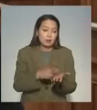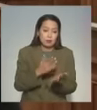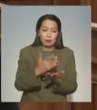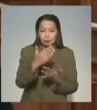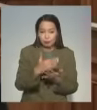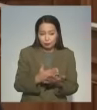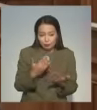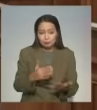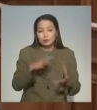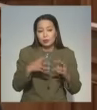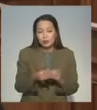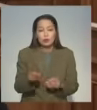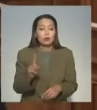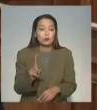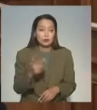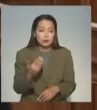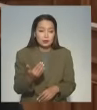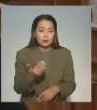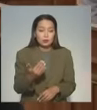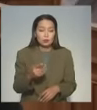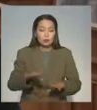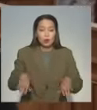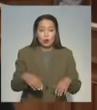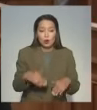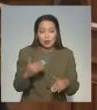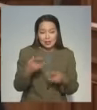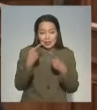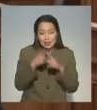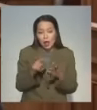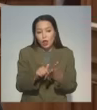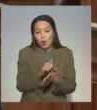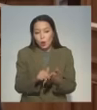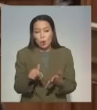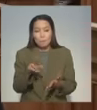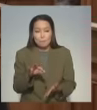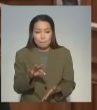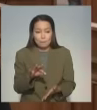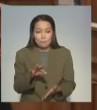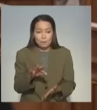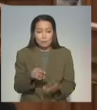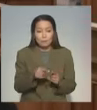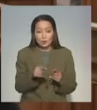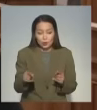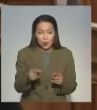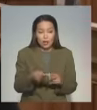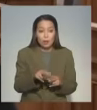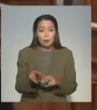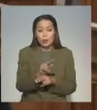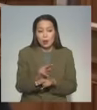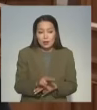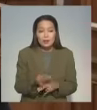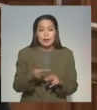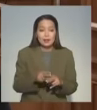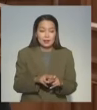то есть выводы о том, что якобы отсутствует нормативно-техническая документация по текущему ремонту, в данном случае